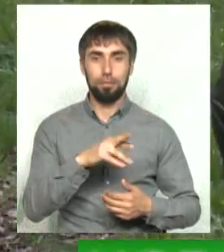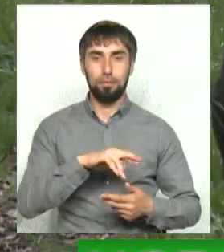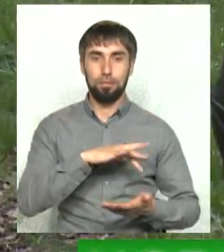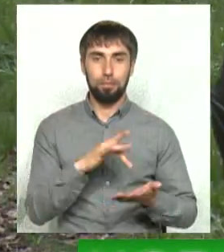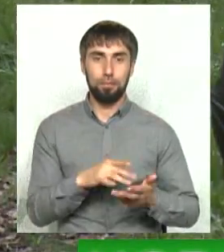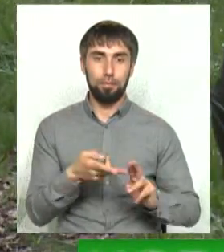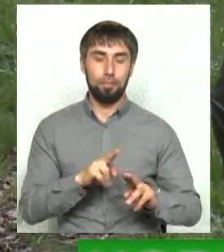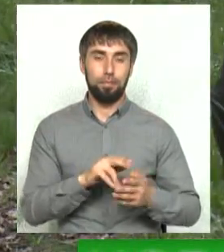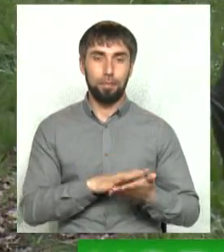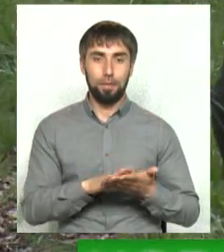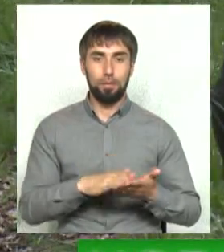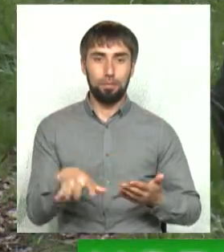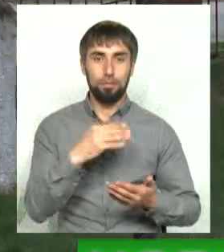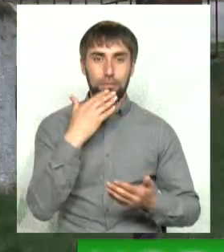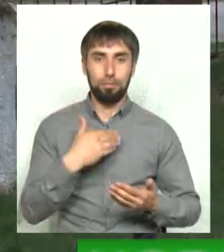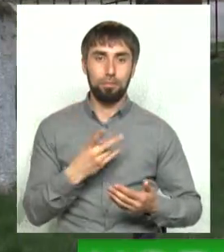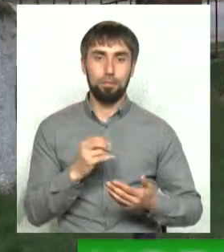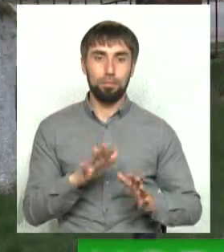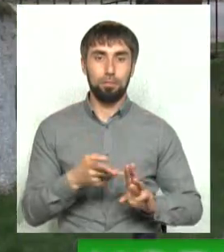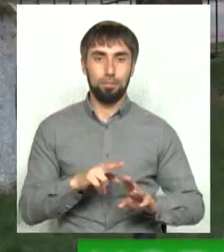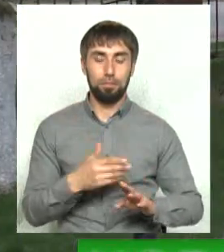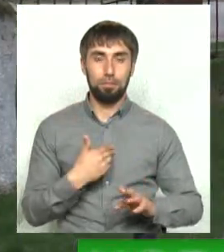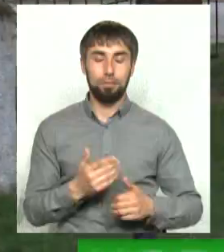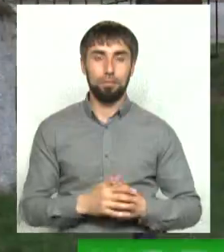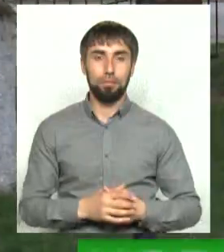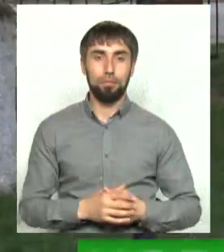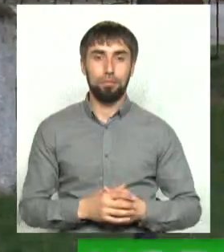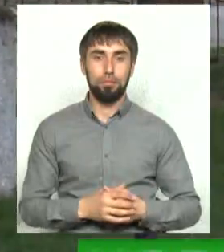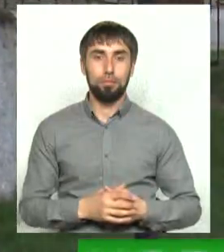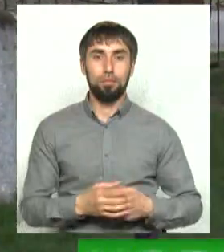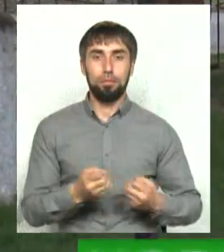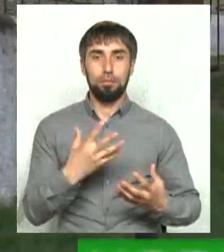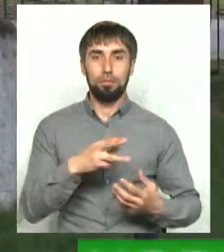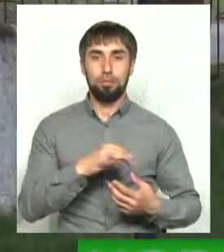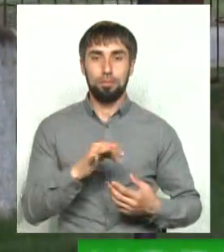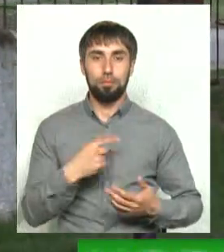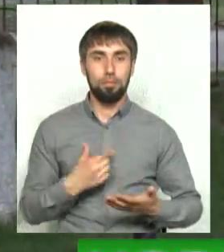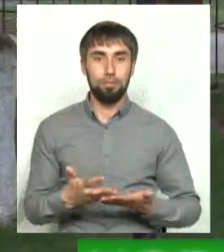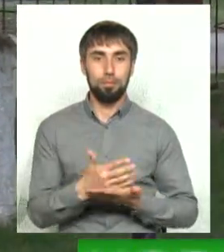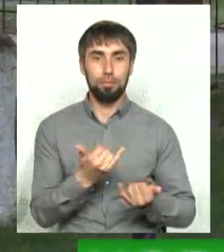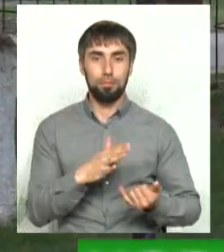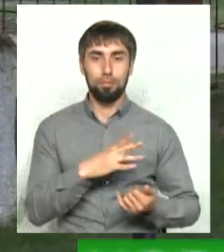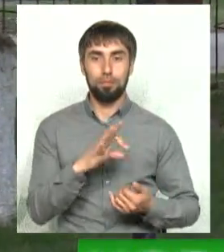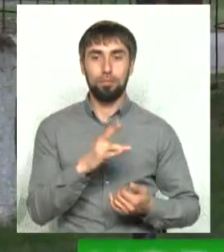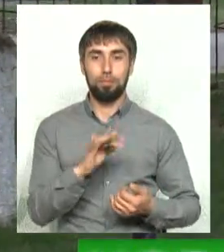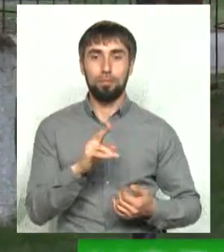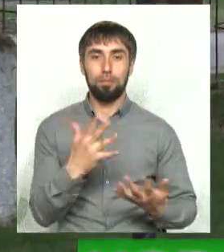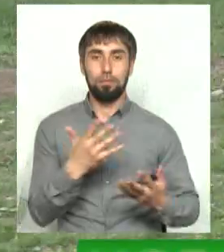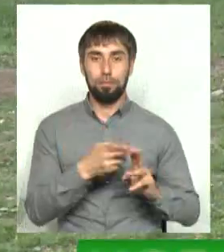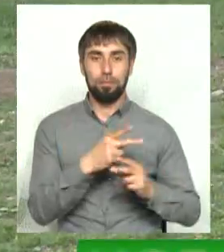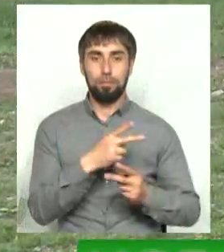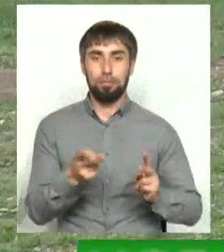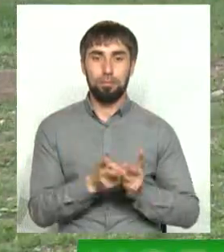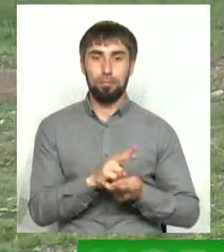Это чистоту, по-моему, все любят. Не то, что я. Сколько мусора мы собрали сегодня. Зато вид какой сразу изменился в